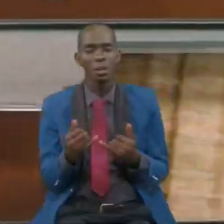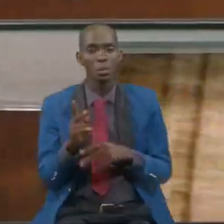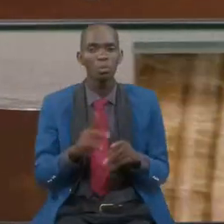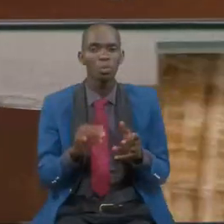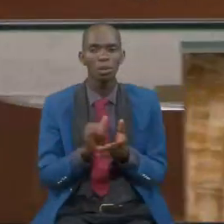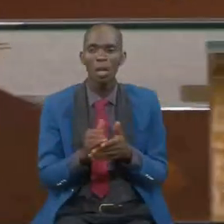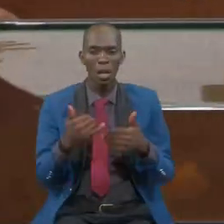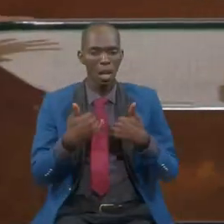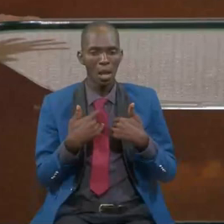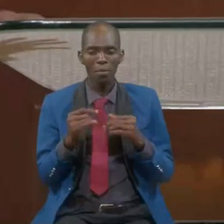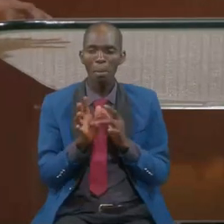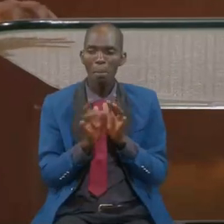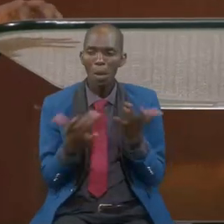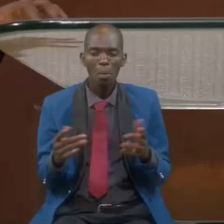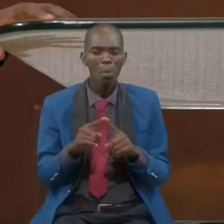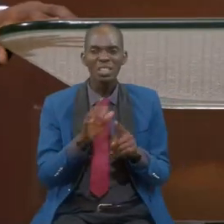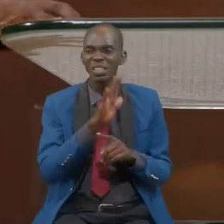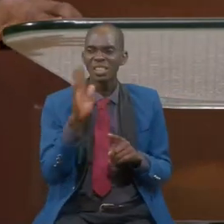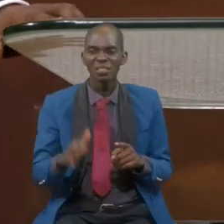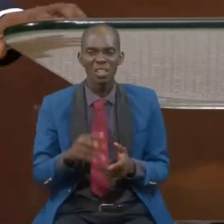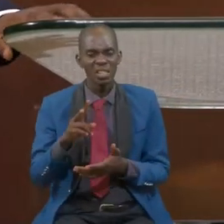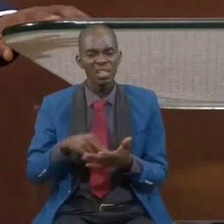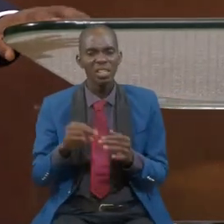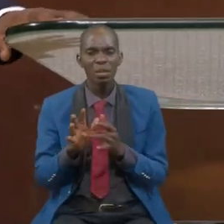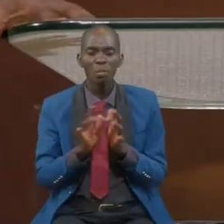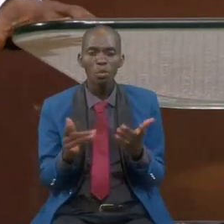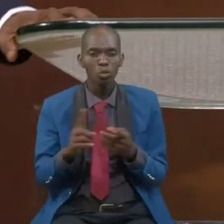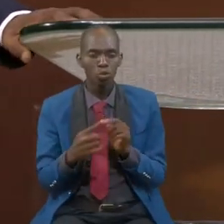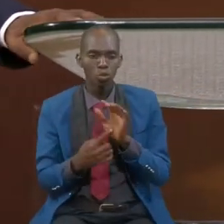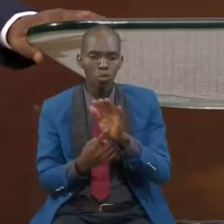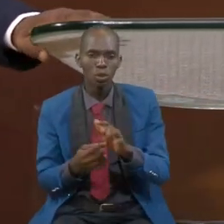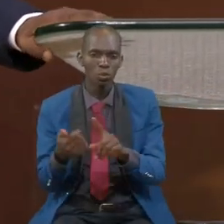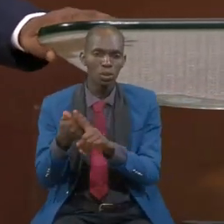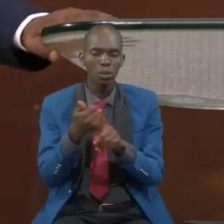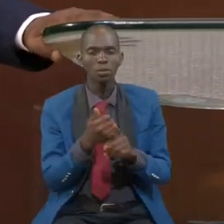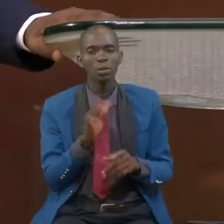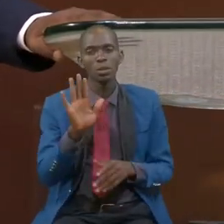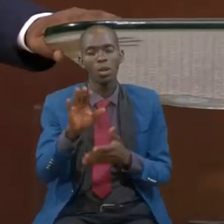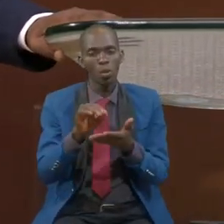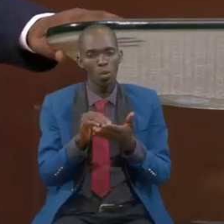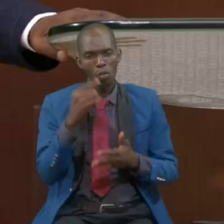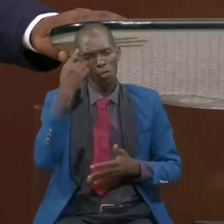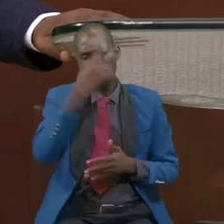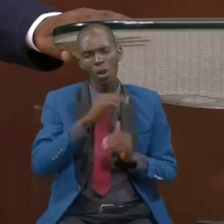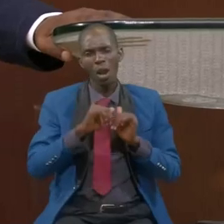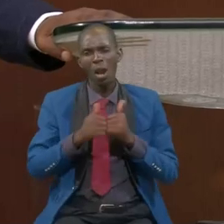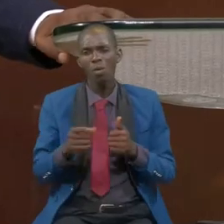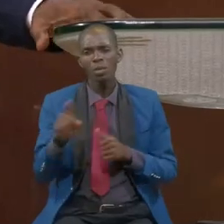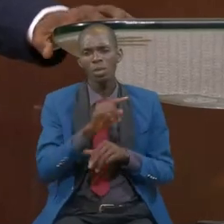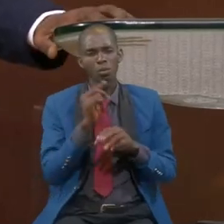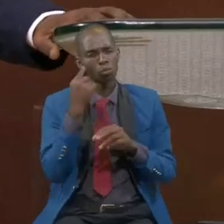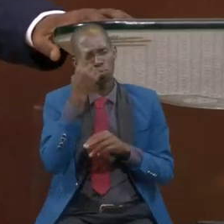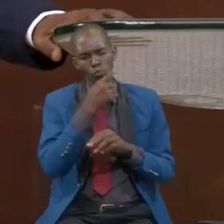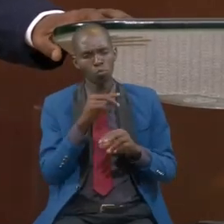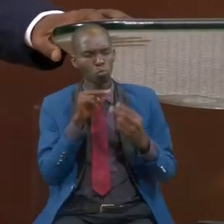pas vu son visage il y a des gens qui pent la Bible mais qui ne la laissent pas pour se mirer devant